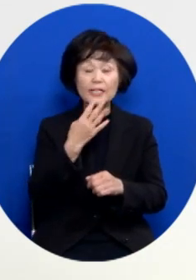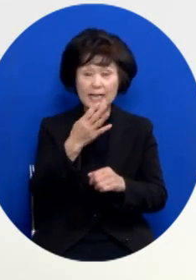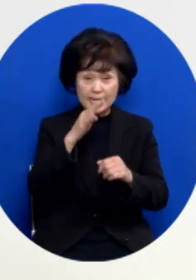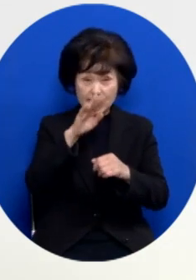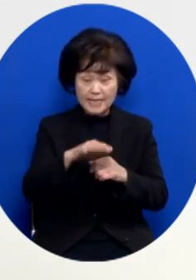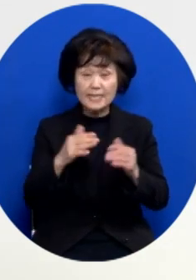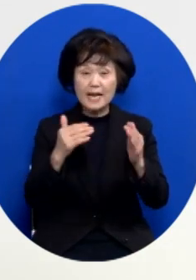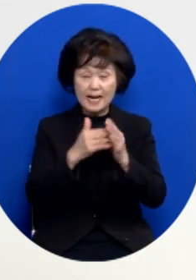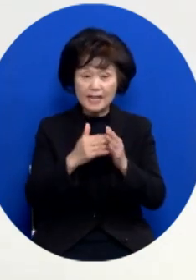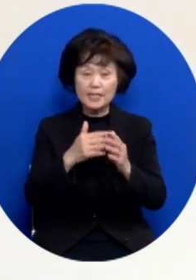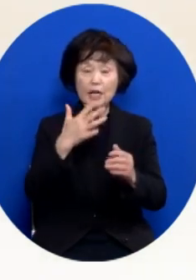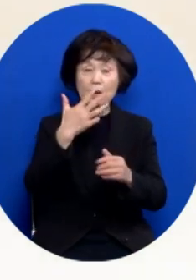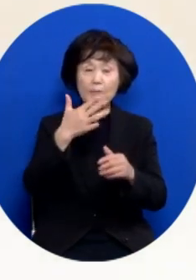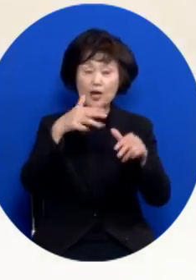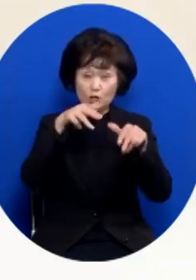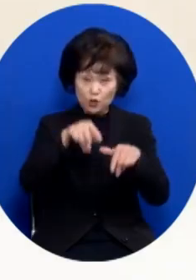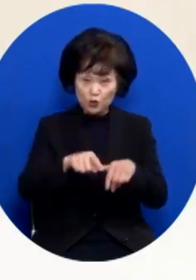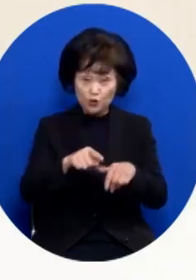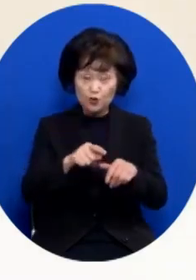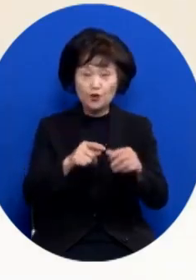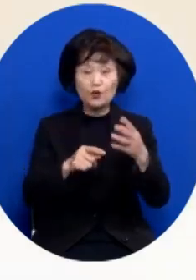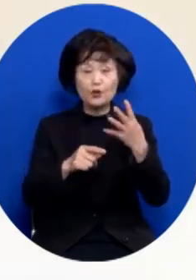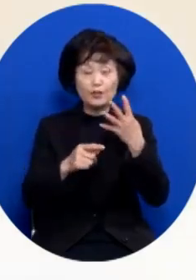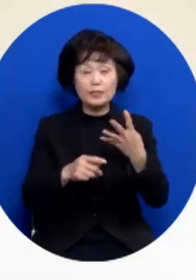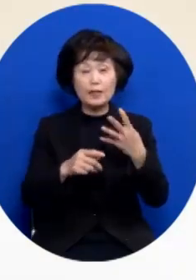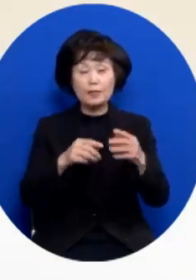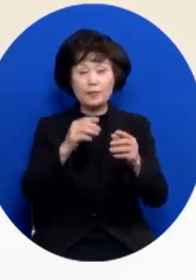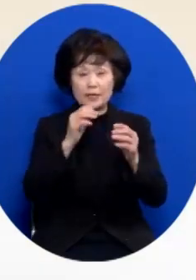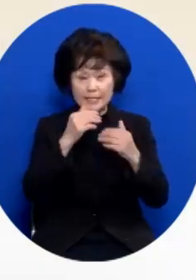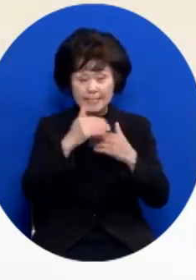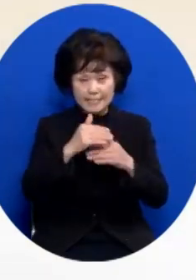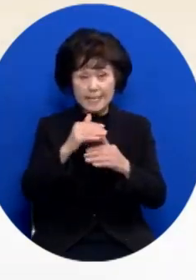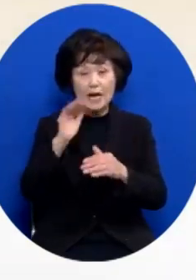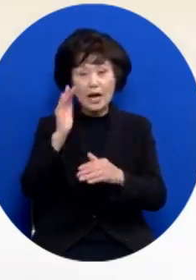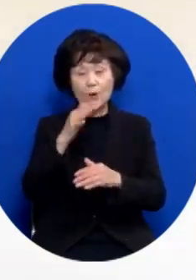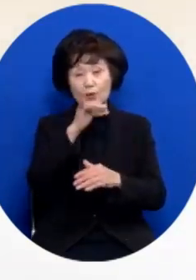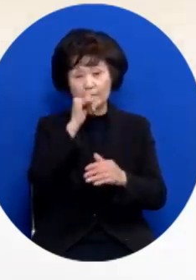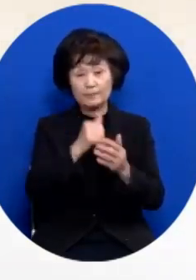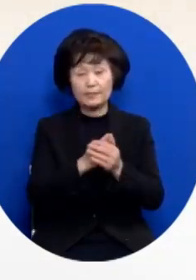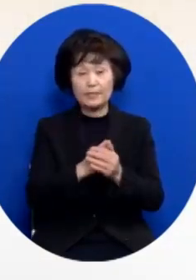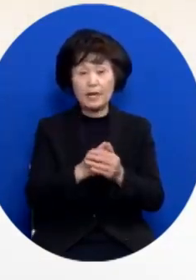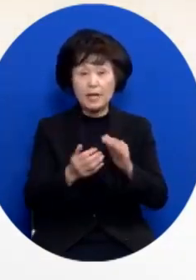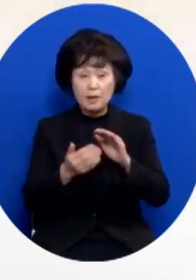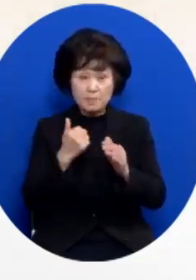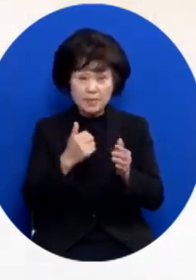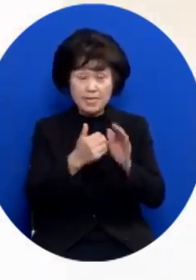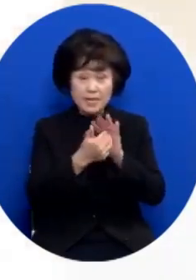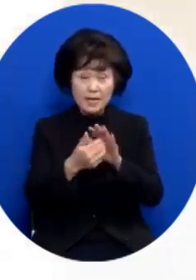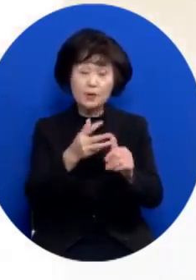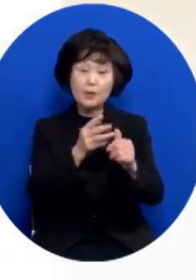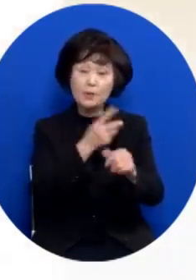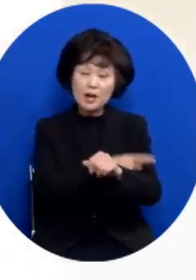간격으로 3번 진행합니다. 당일 접종은 다음 달 13일부터, 사전 예약을 통한 접종은 20일부터 시행할 예정입니다.